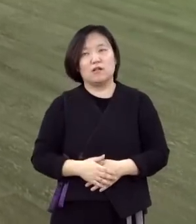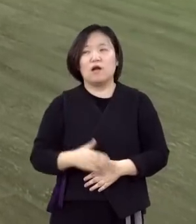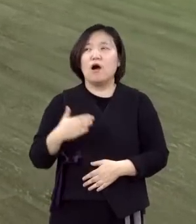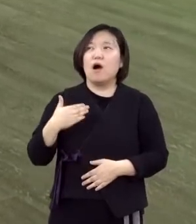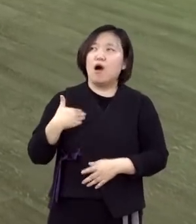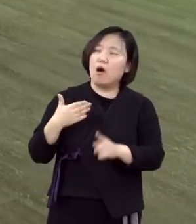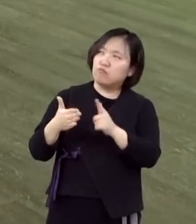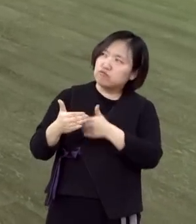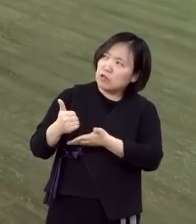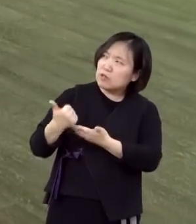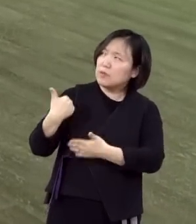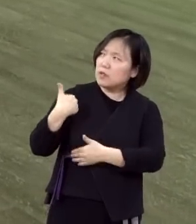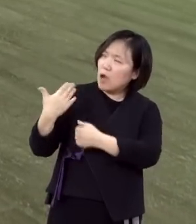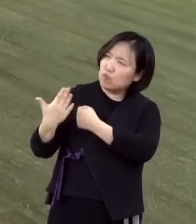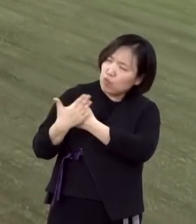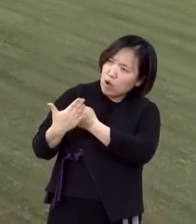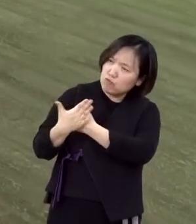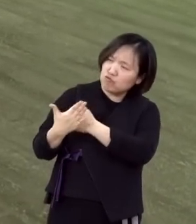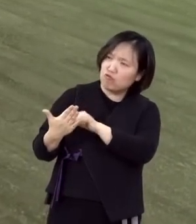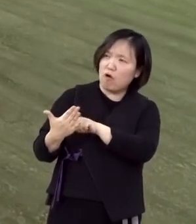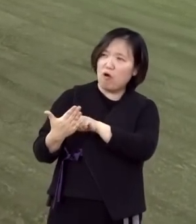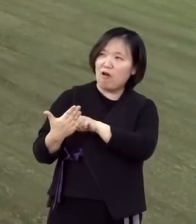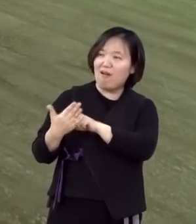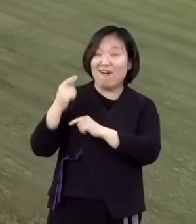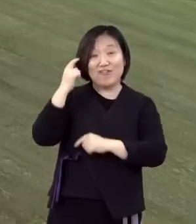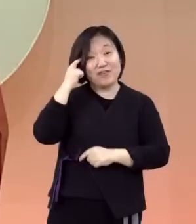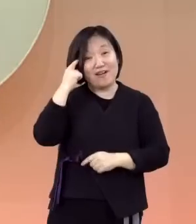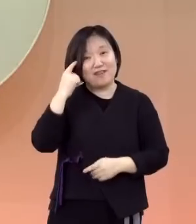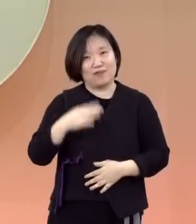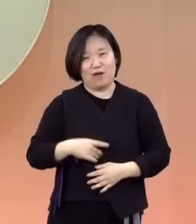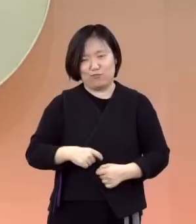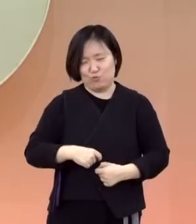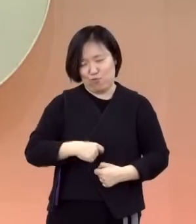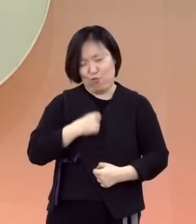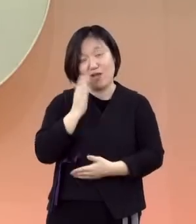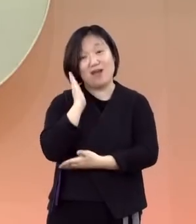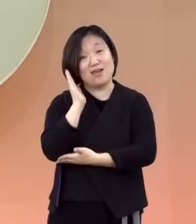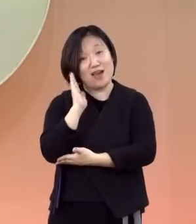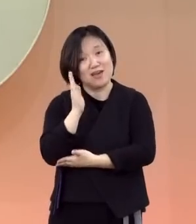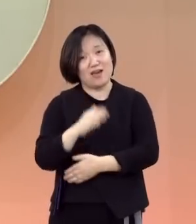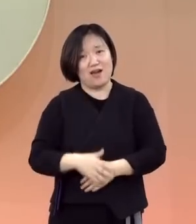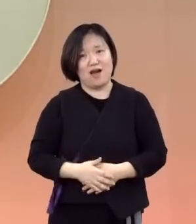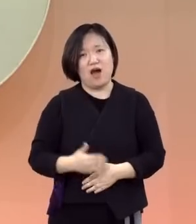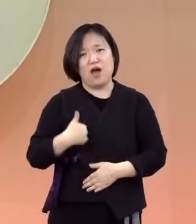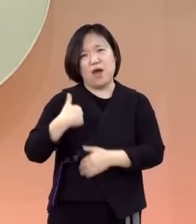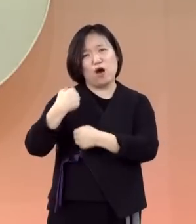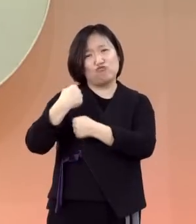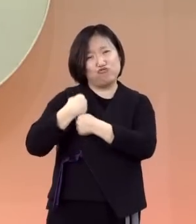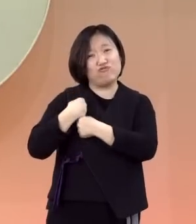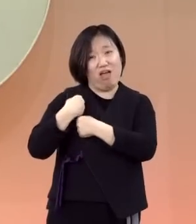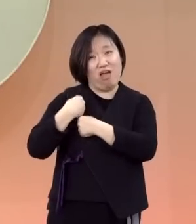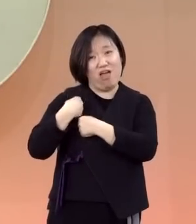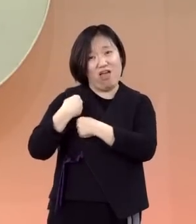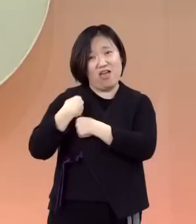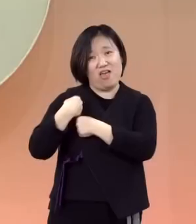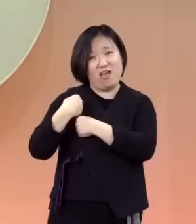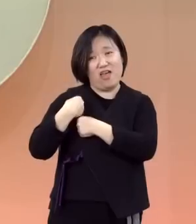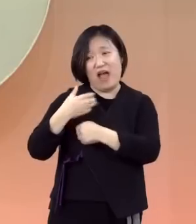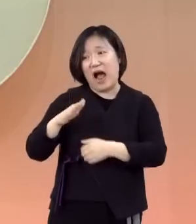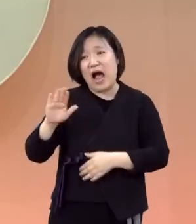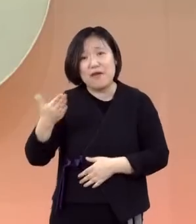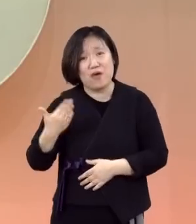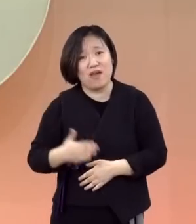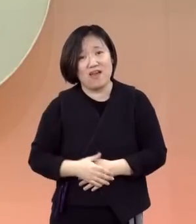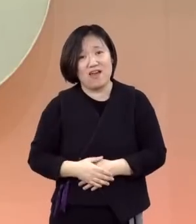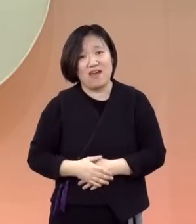인가? 부처님께서나를도우시려는건가?"라고생각했다.그래서그는 솔직하게그녀에게자신은 군대에입대할